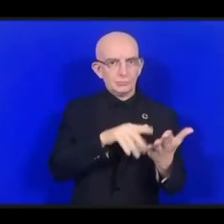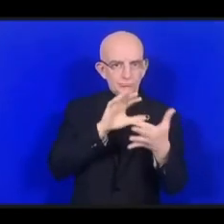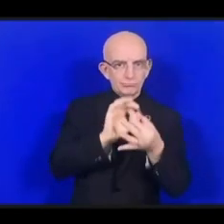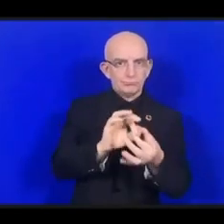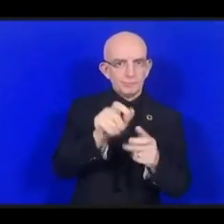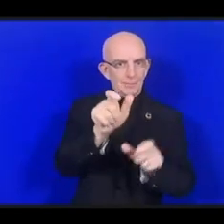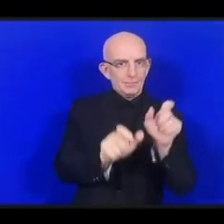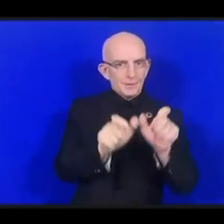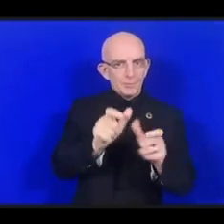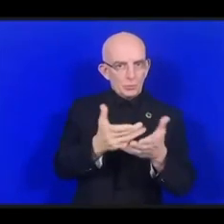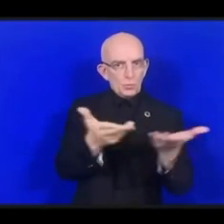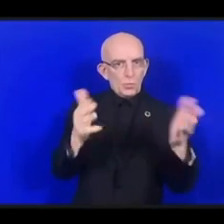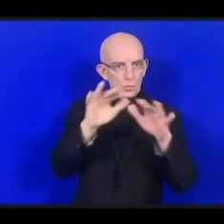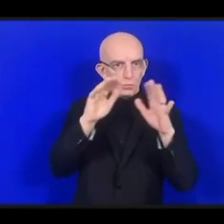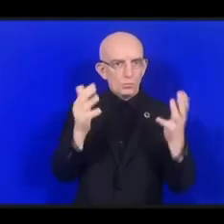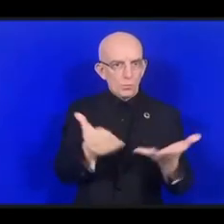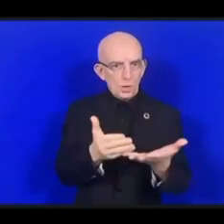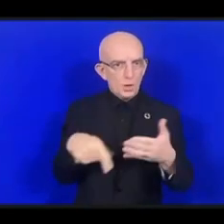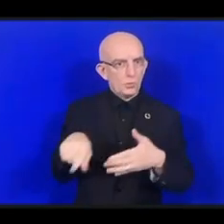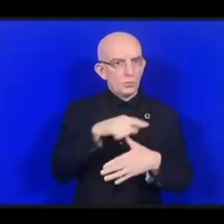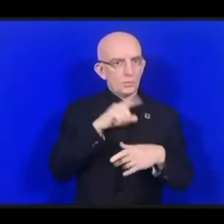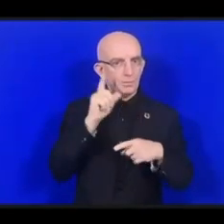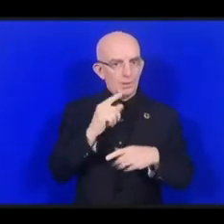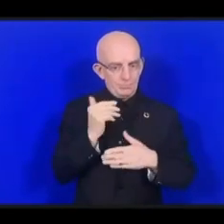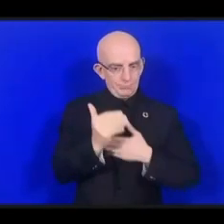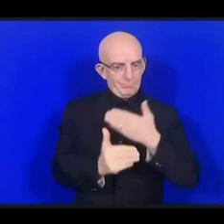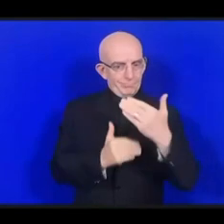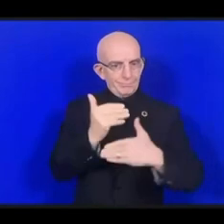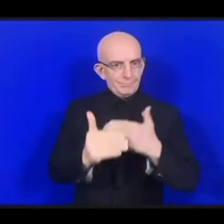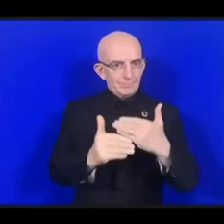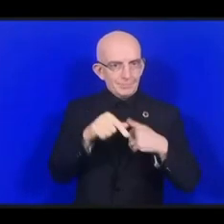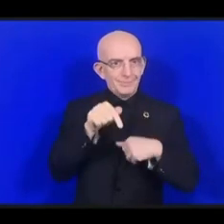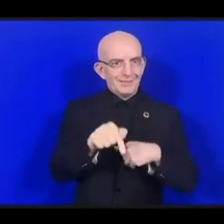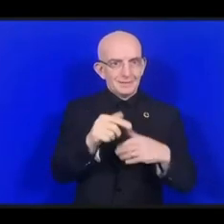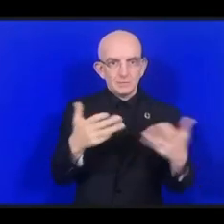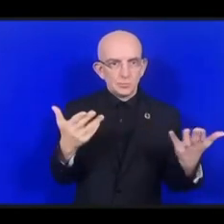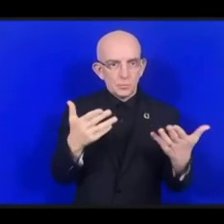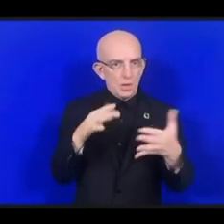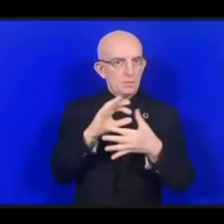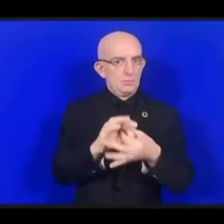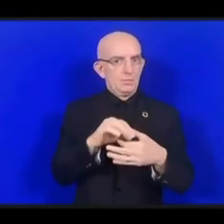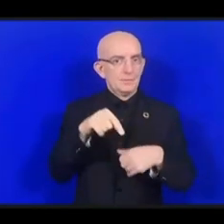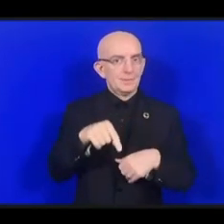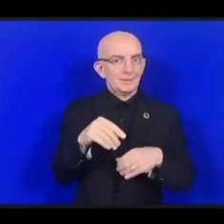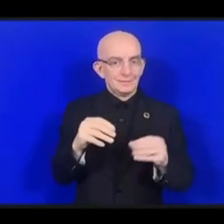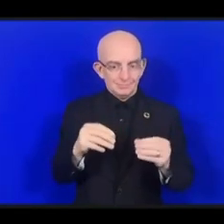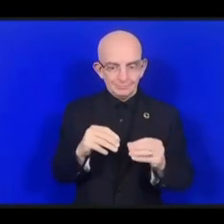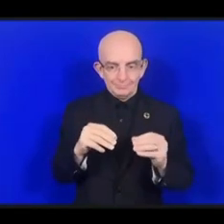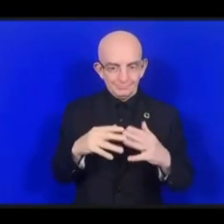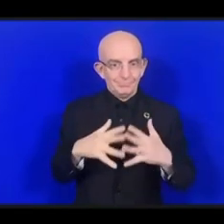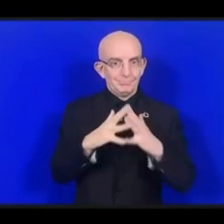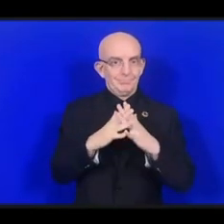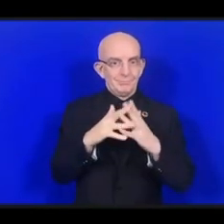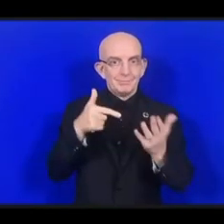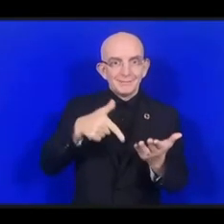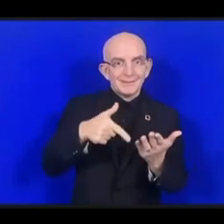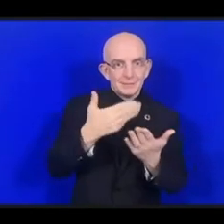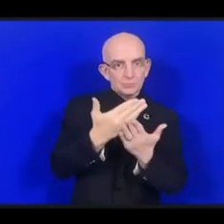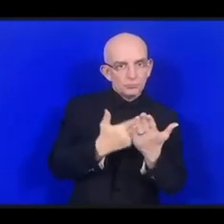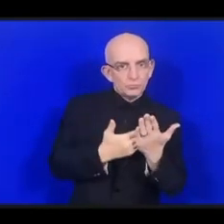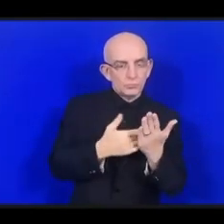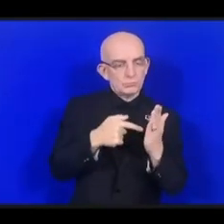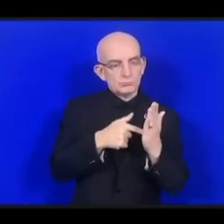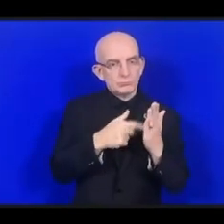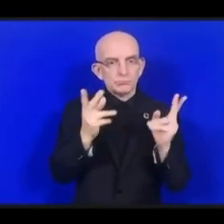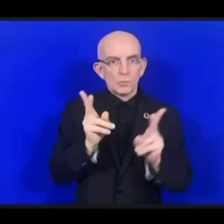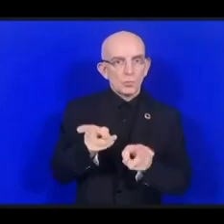远离就是政治家他们所做的这些工作，包括制定规则呀、标准啊什么其